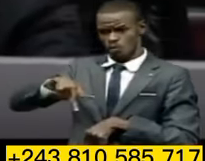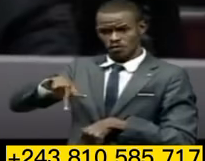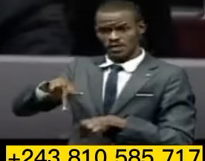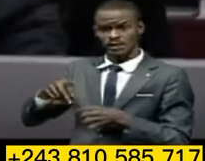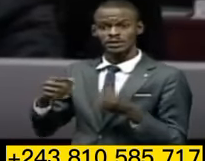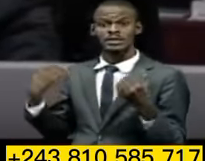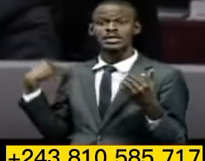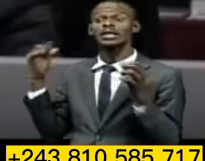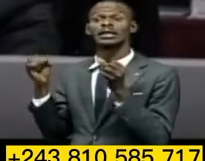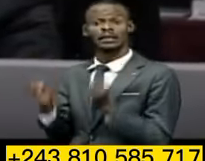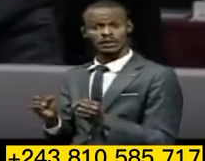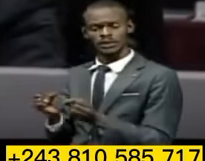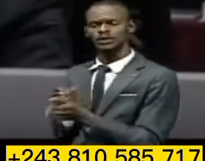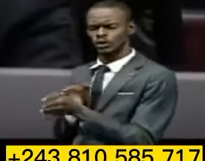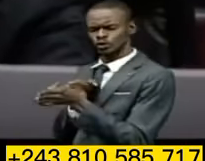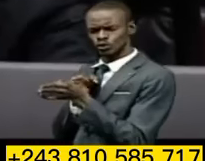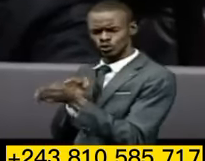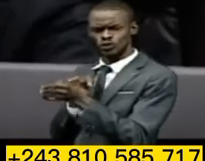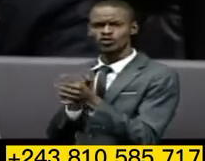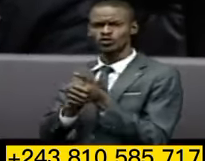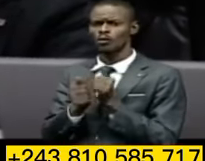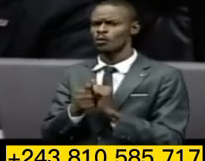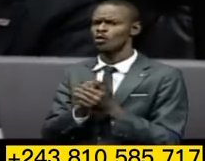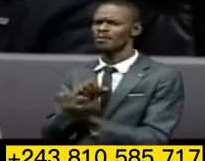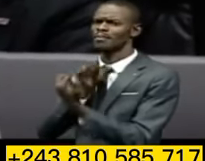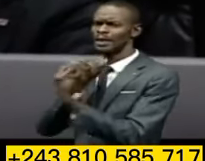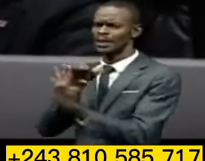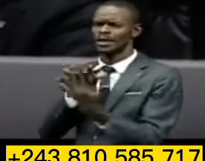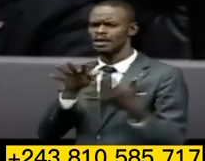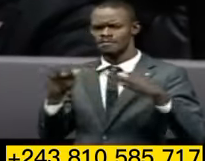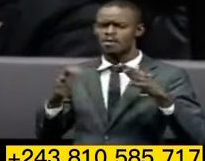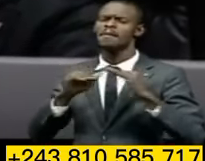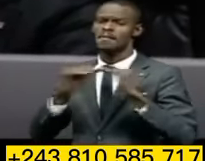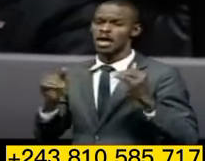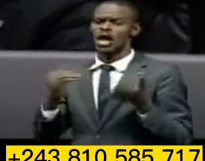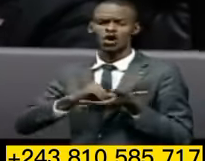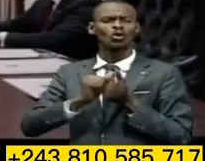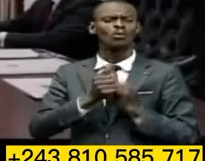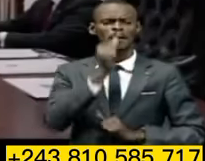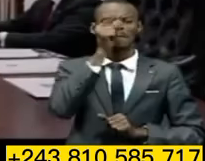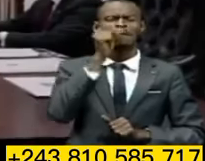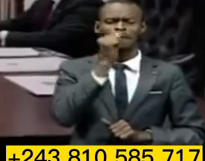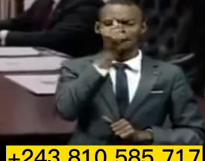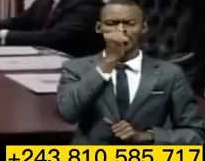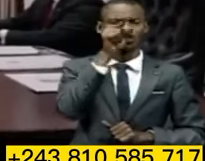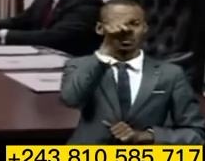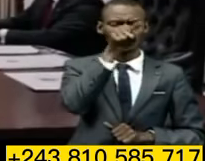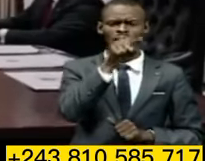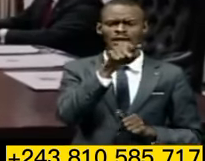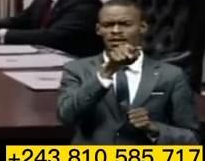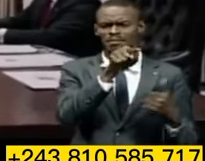le suivi quotidien de la situation prévalant dans la province du Maïndombé qui atteint le Kwango et le